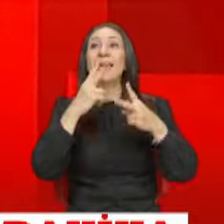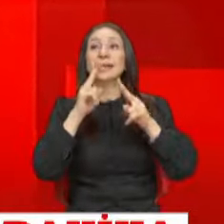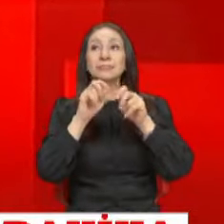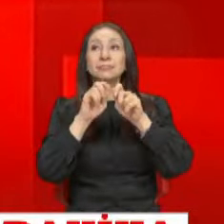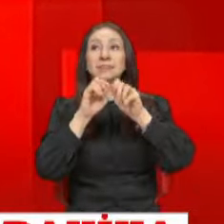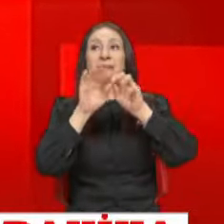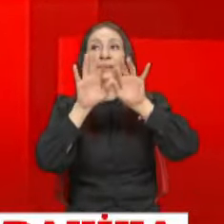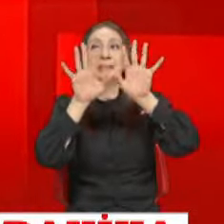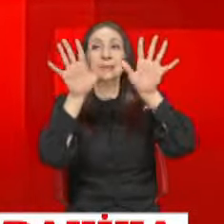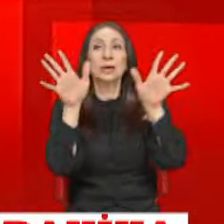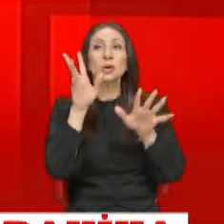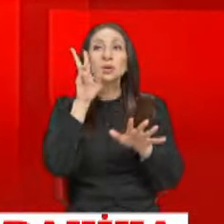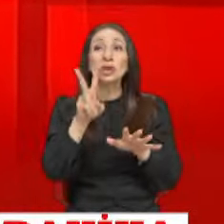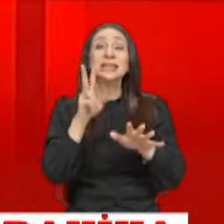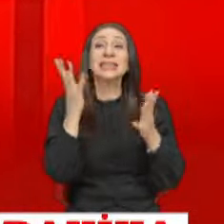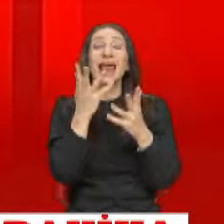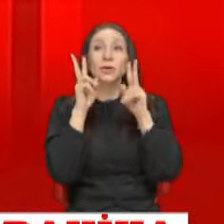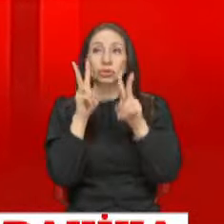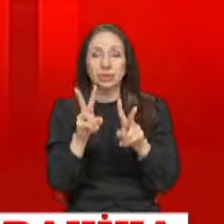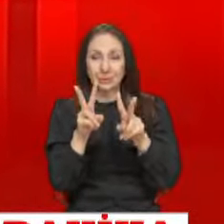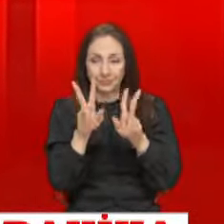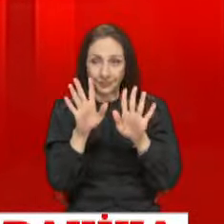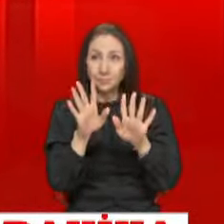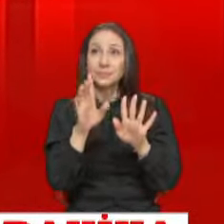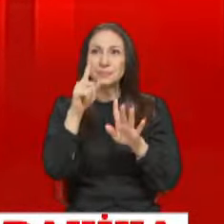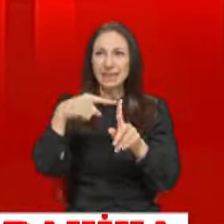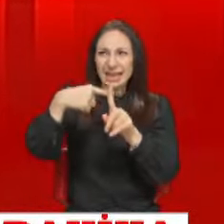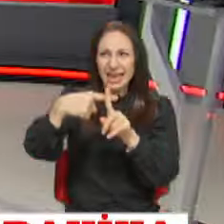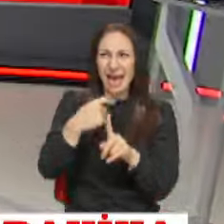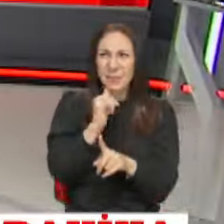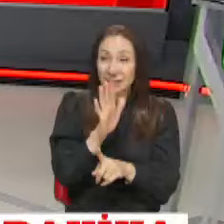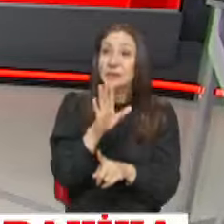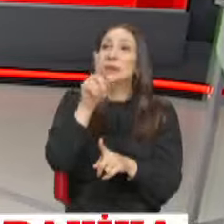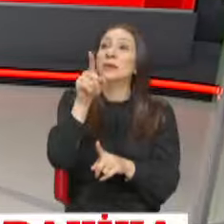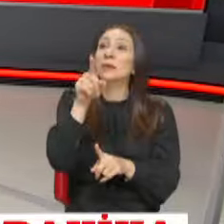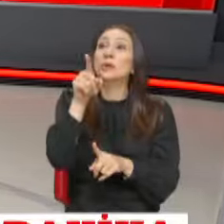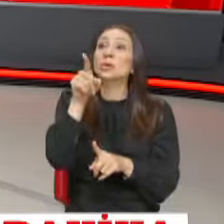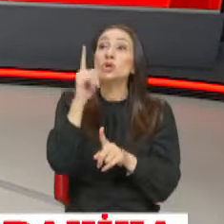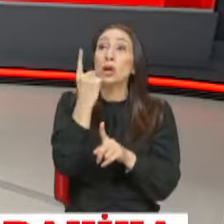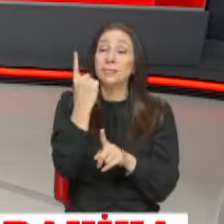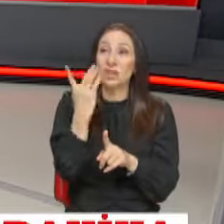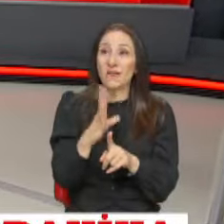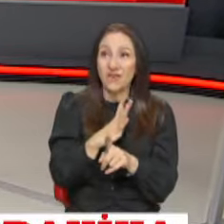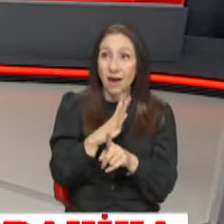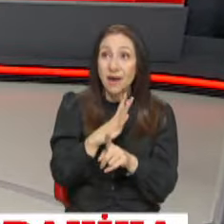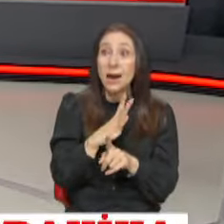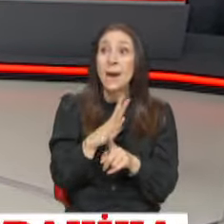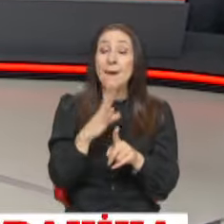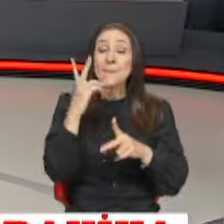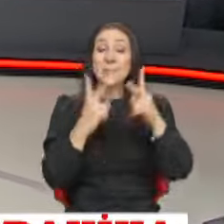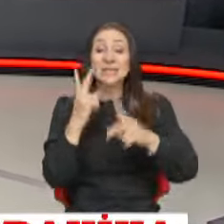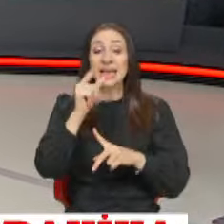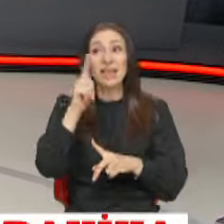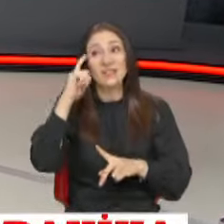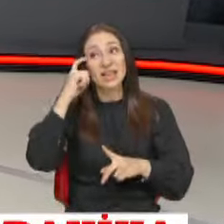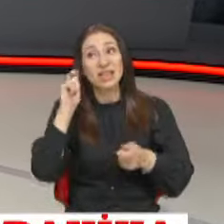yi andan itibaren de zaten göreceğiz hem de neler göreceğiz Bir ekleme yapayım mı Selçuk AB buraya Şimdi şöyle bir durum da olacak Bazı iller